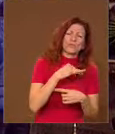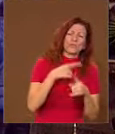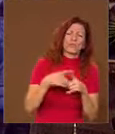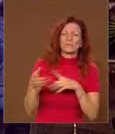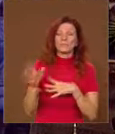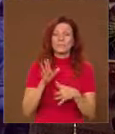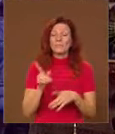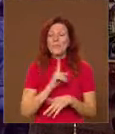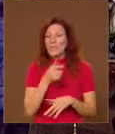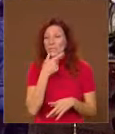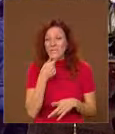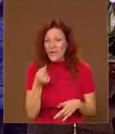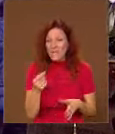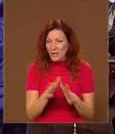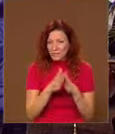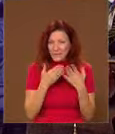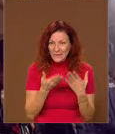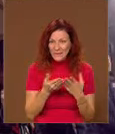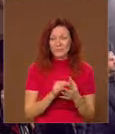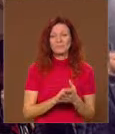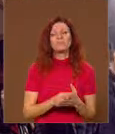чеда на Небесния Отец.